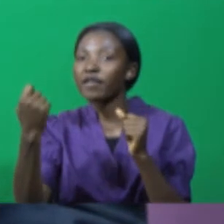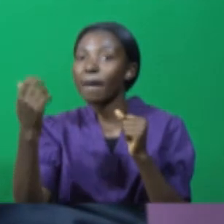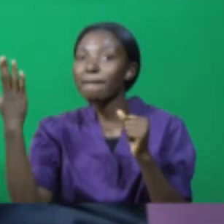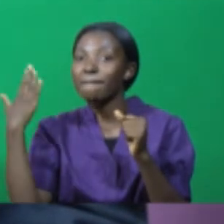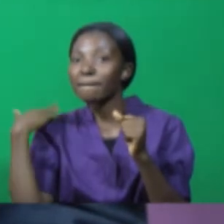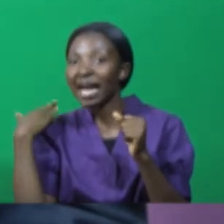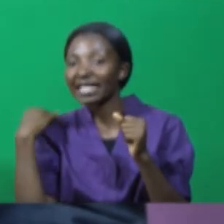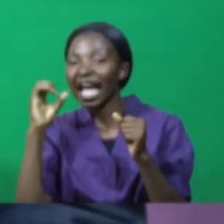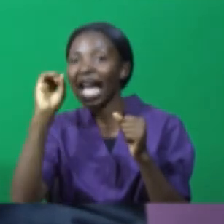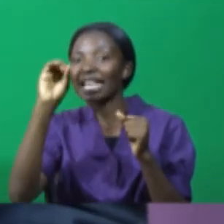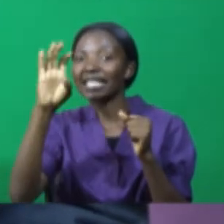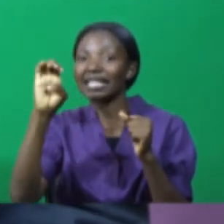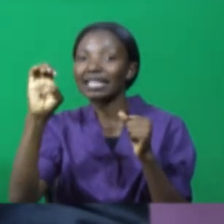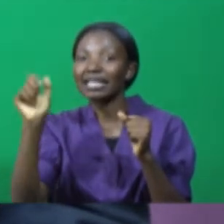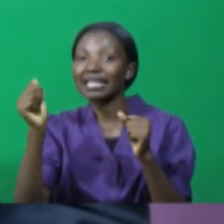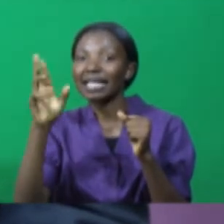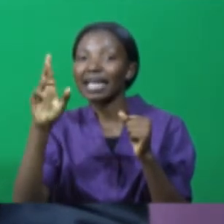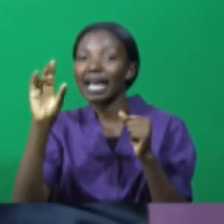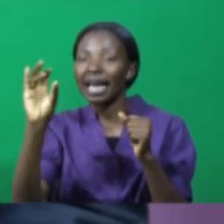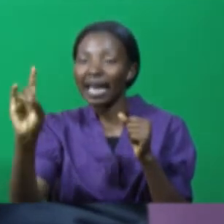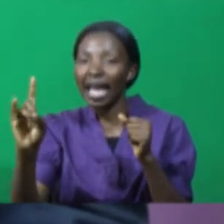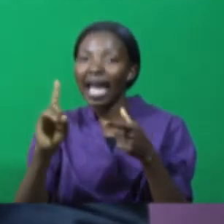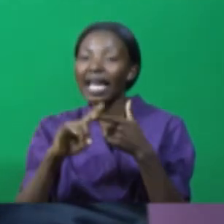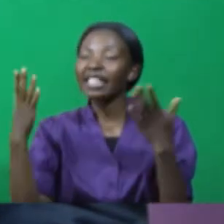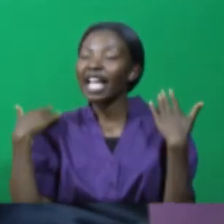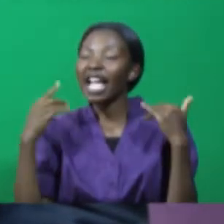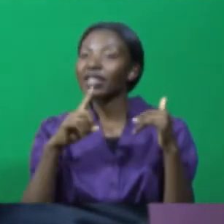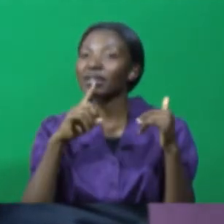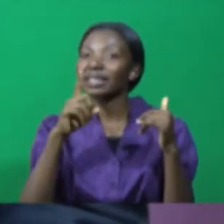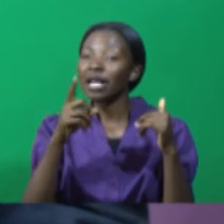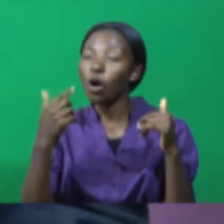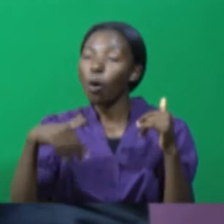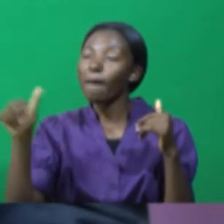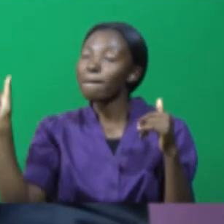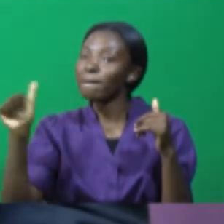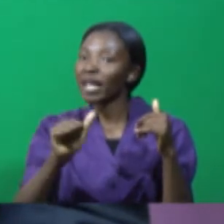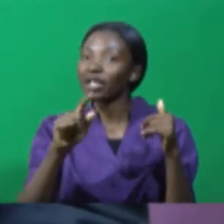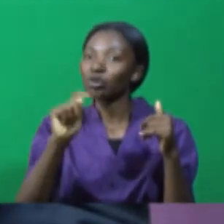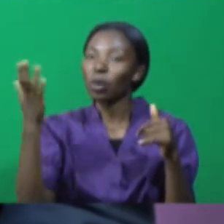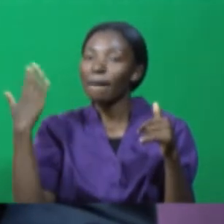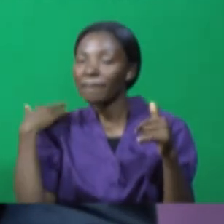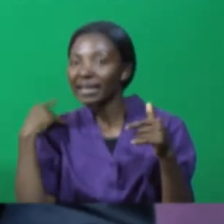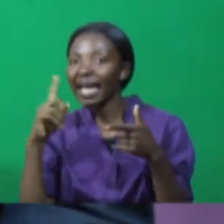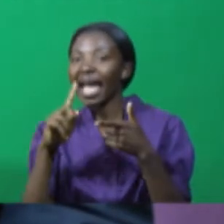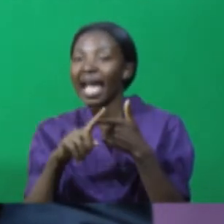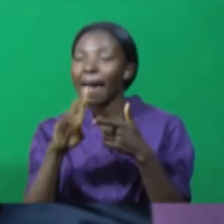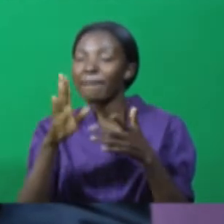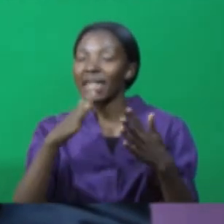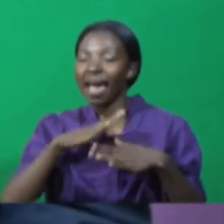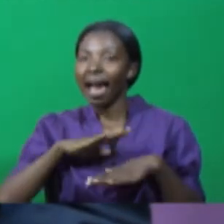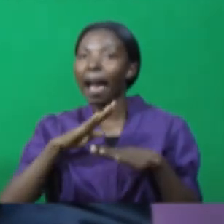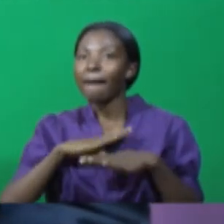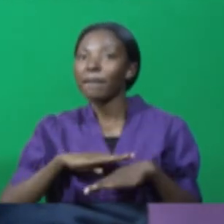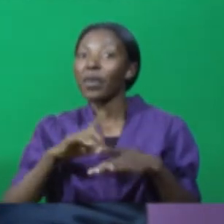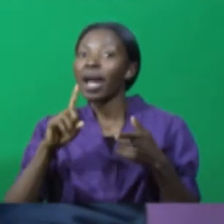Mutumwa waJehovha akati kwaari, dzokera kuna tenzi vako, uzvidukupise pasi pake. Mutumwa waJehovha akati